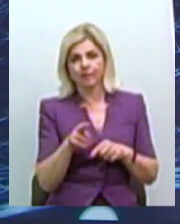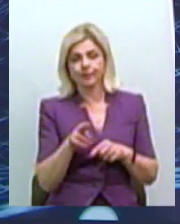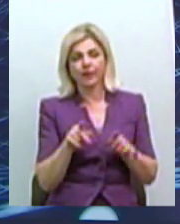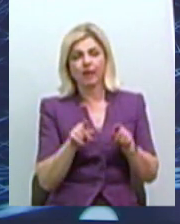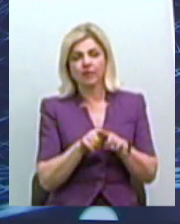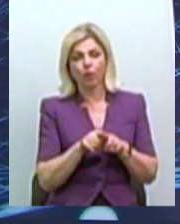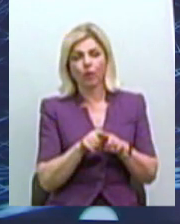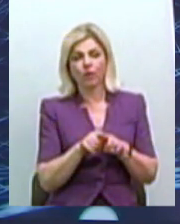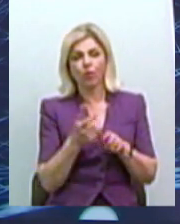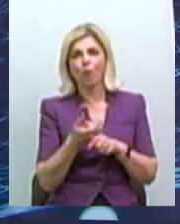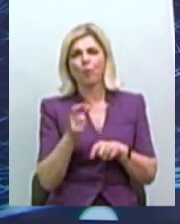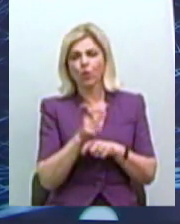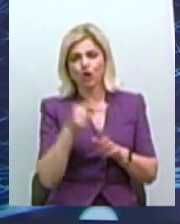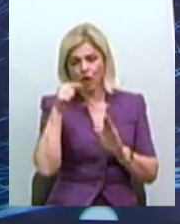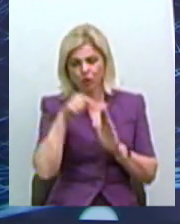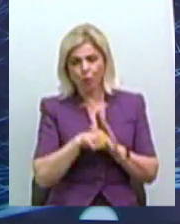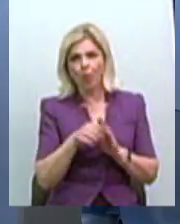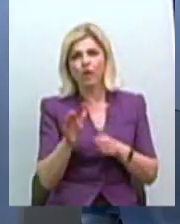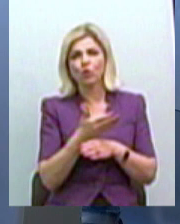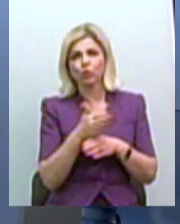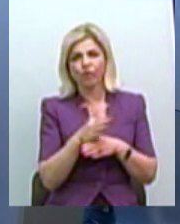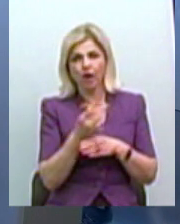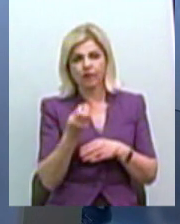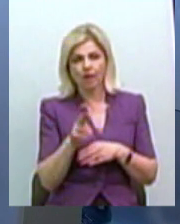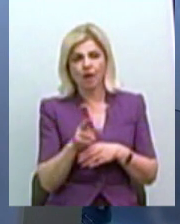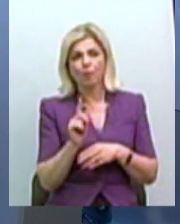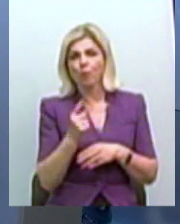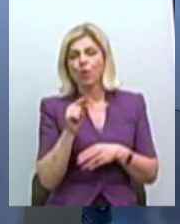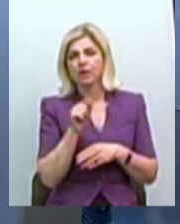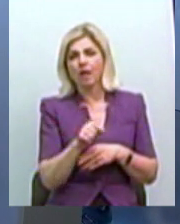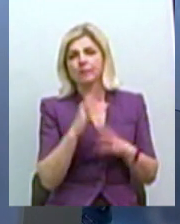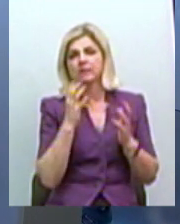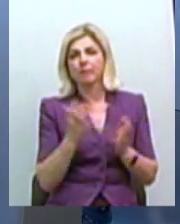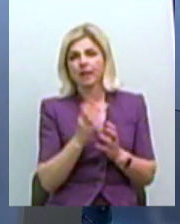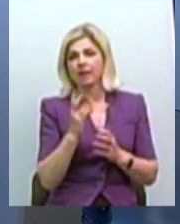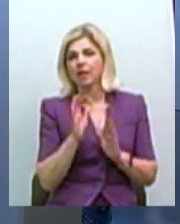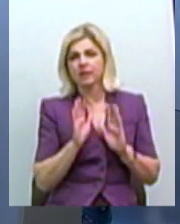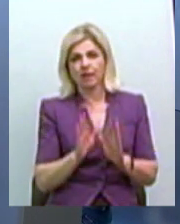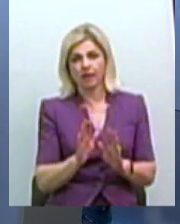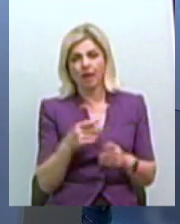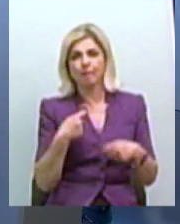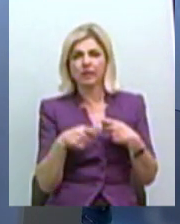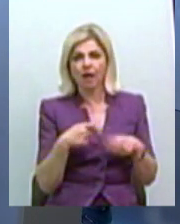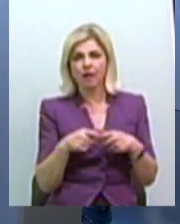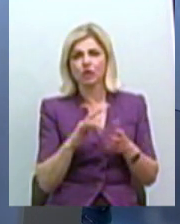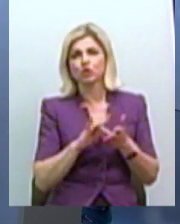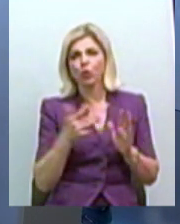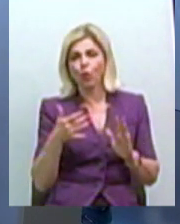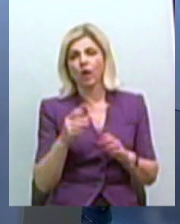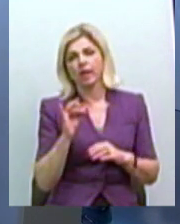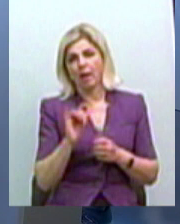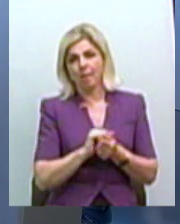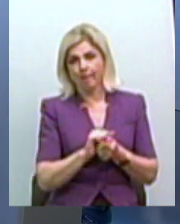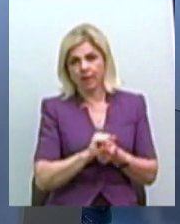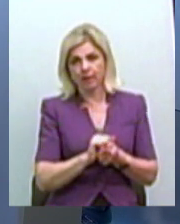такої більш глибокого сортування, тому що там зберігається не тільки вже так пластик, скло, а й